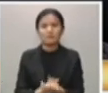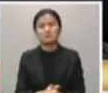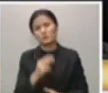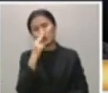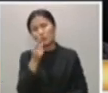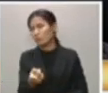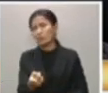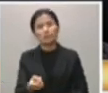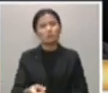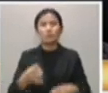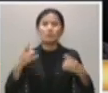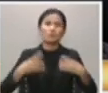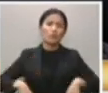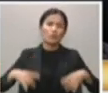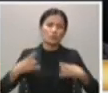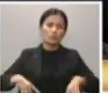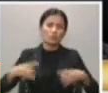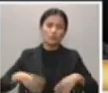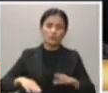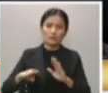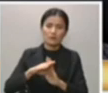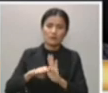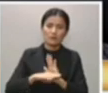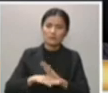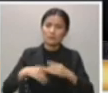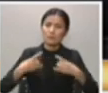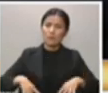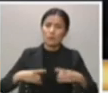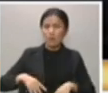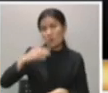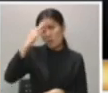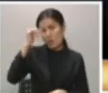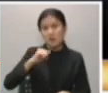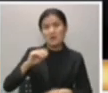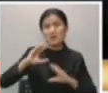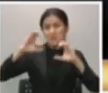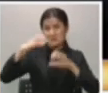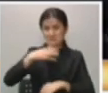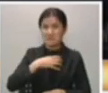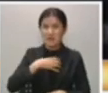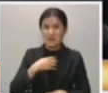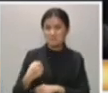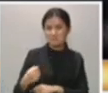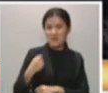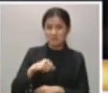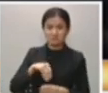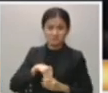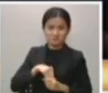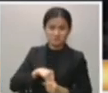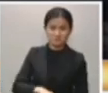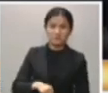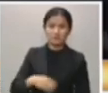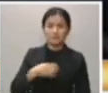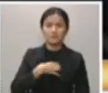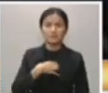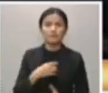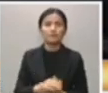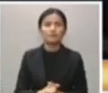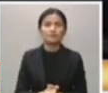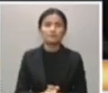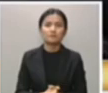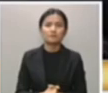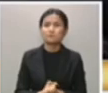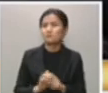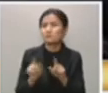ว่างั้นดีกว่าเพื่อการสืบทอดอำนาจด้วยความอยากที่มีอำนาจและกลัวการสูญเสียอำนา